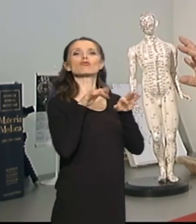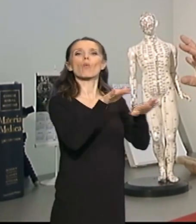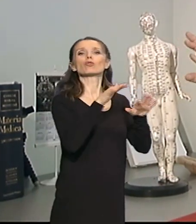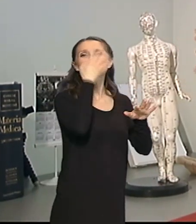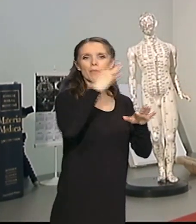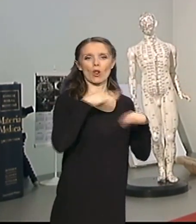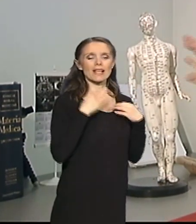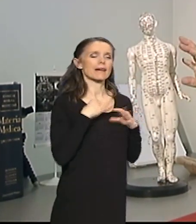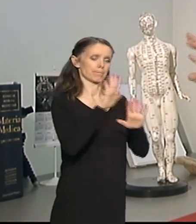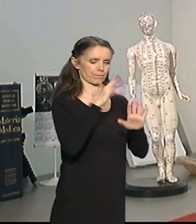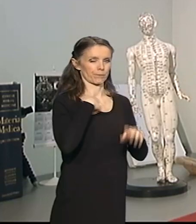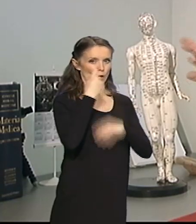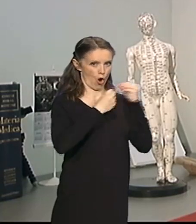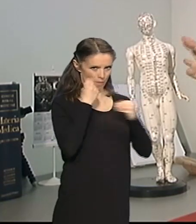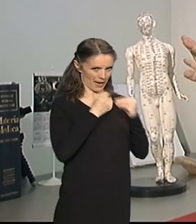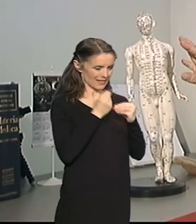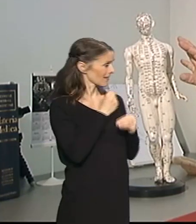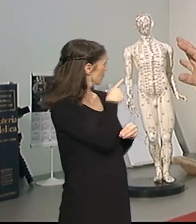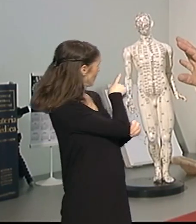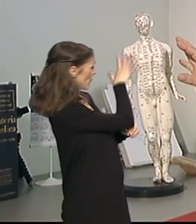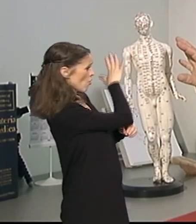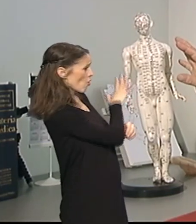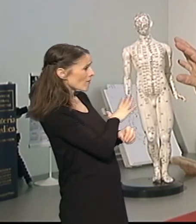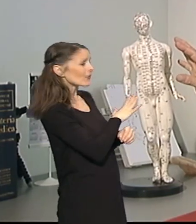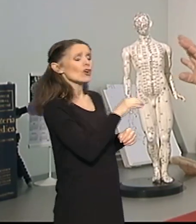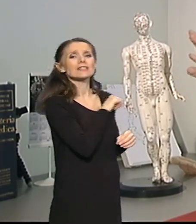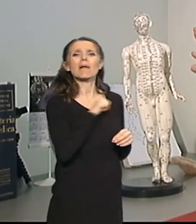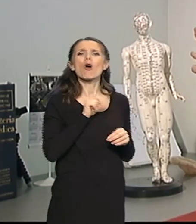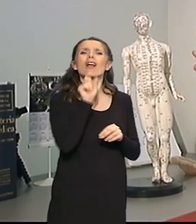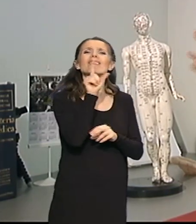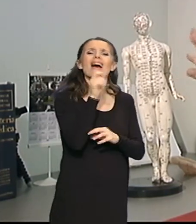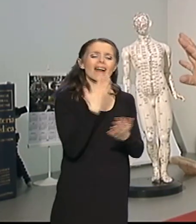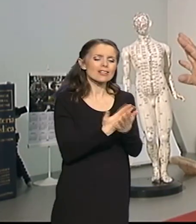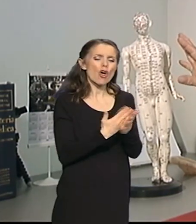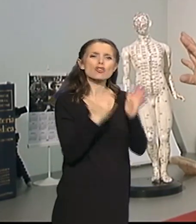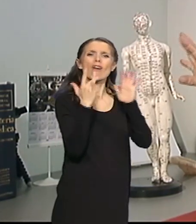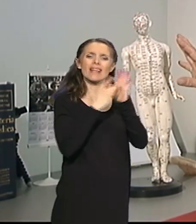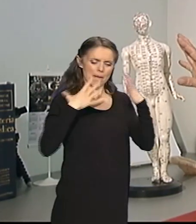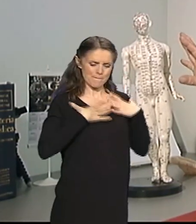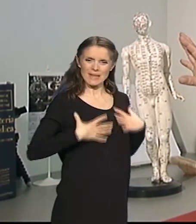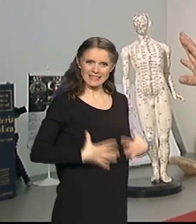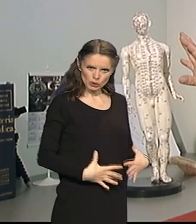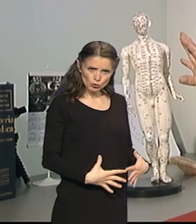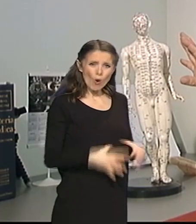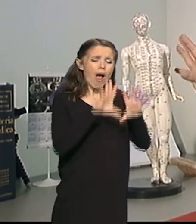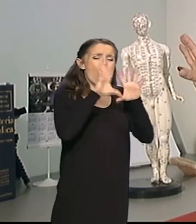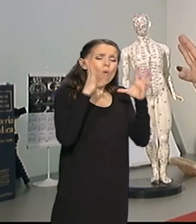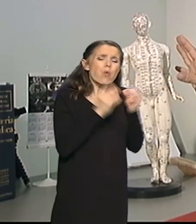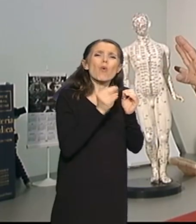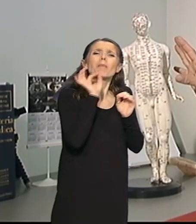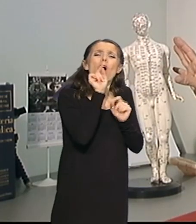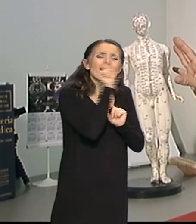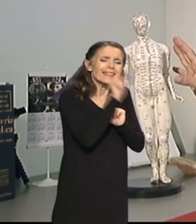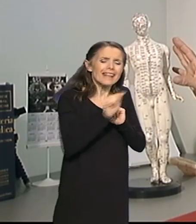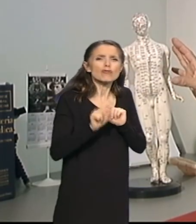su samo 12 osnovnih meridijana. Znači, svih tačaka na telu ima tri puta više